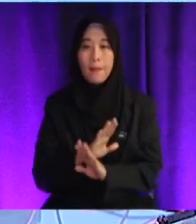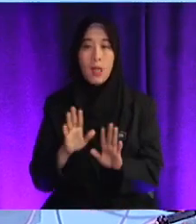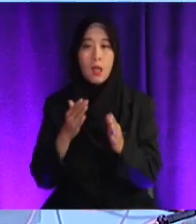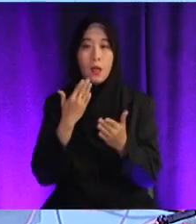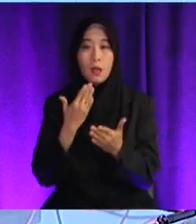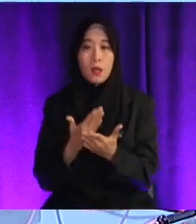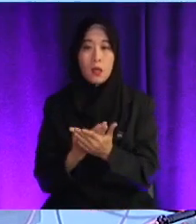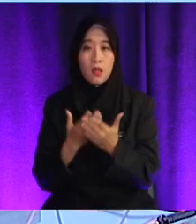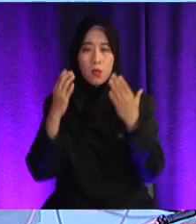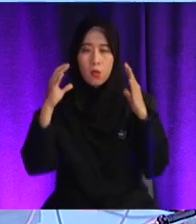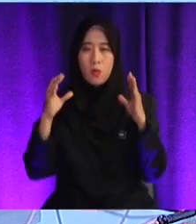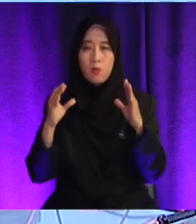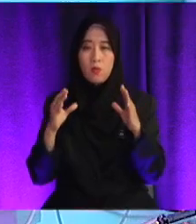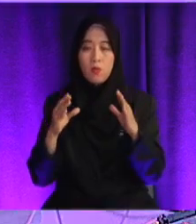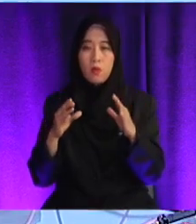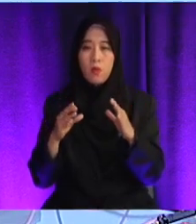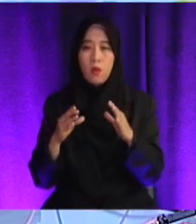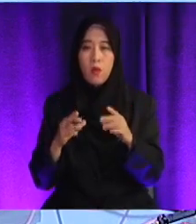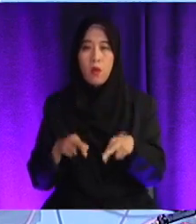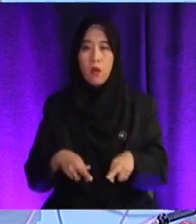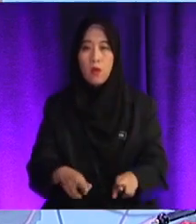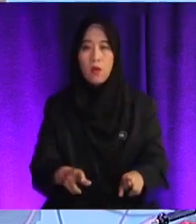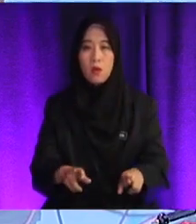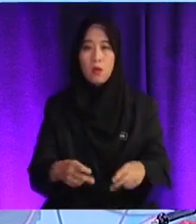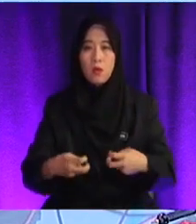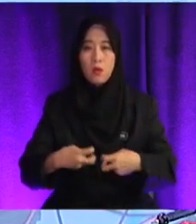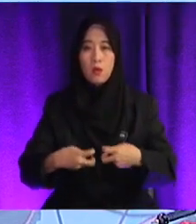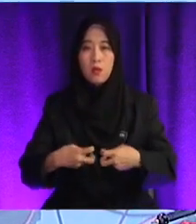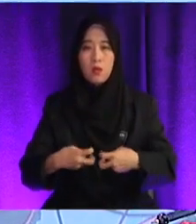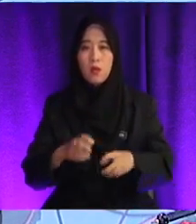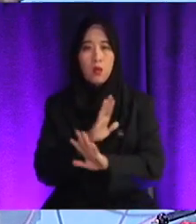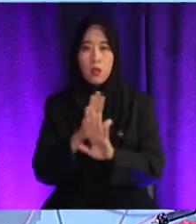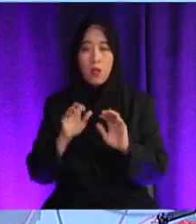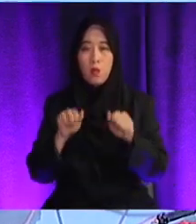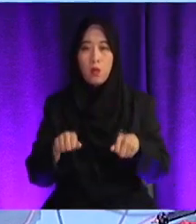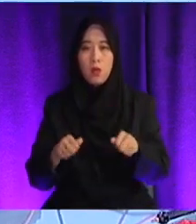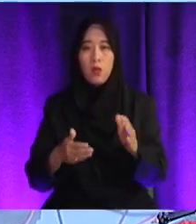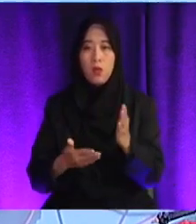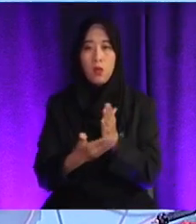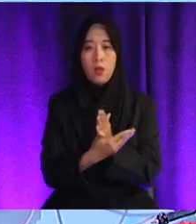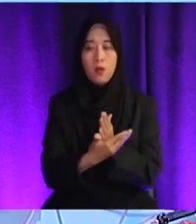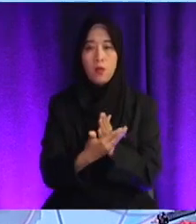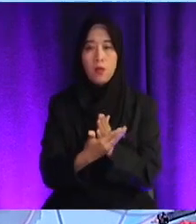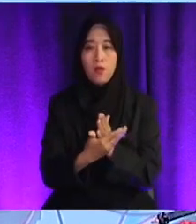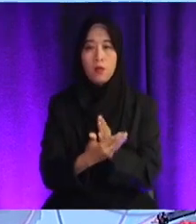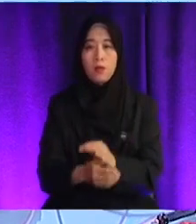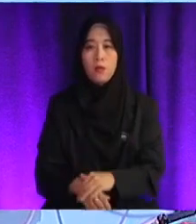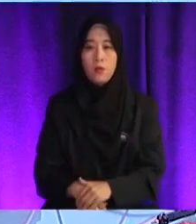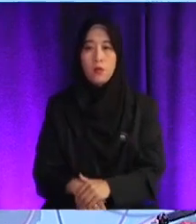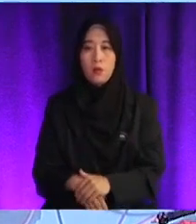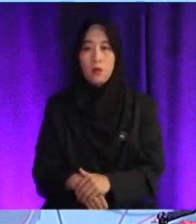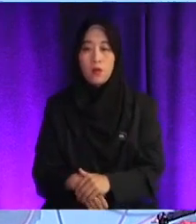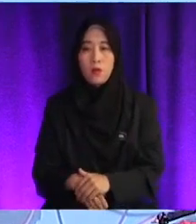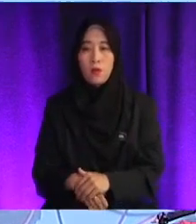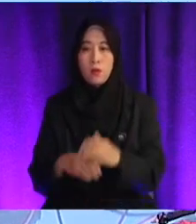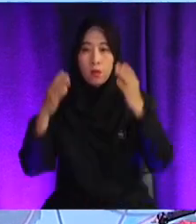banyak sangat rintangan dia. Jadi arus elektrik pun tak boleh nak lalu. Betul tak? Betul sangat. Cemerlang. Datang SMK Kampar. Ya.